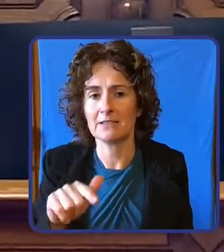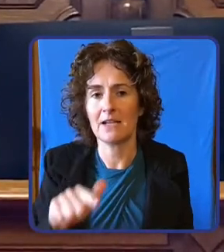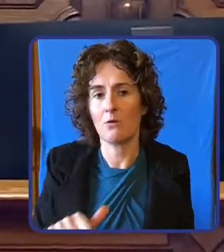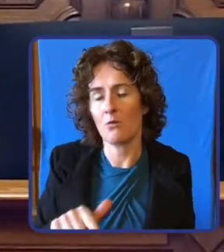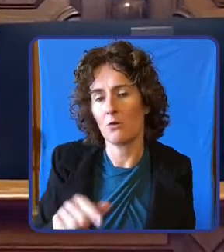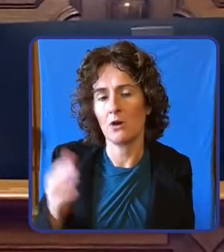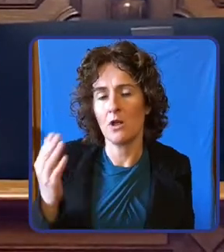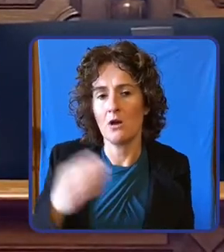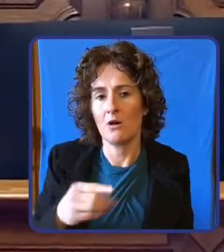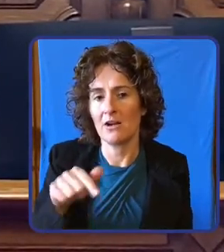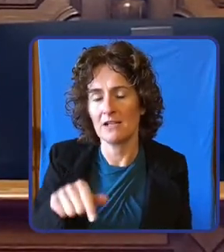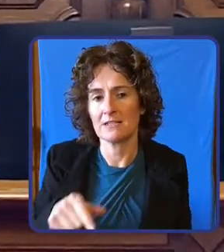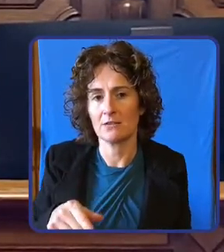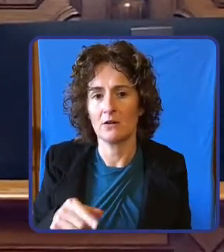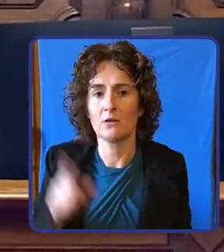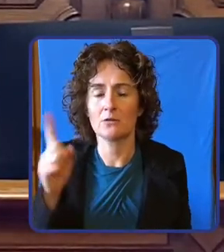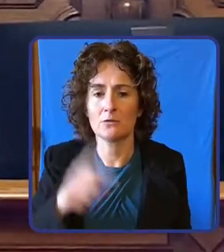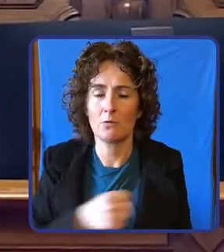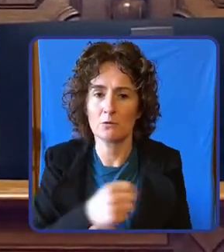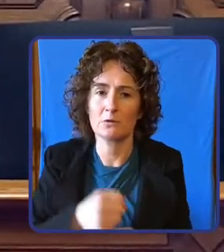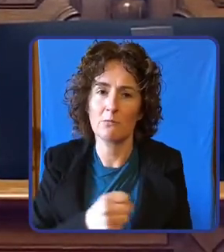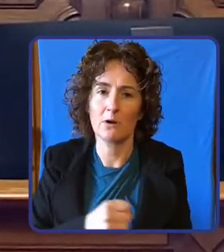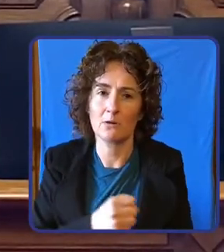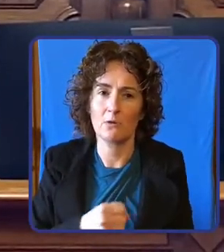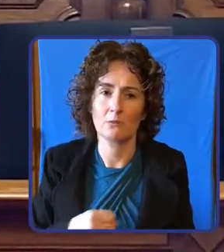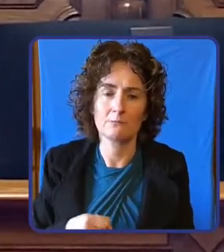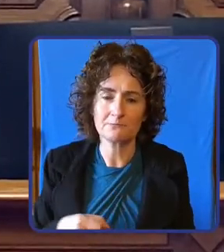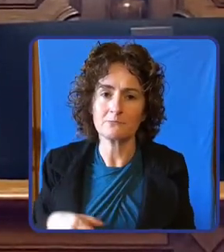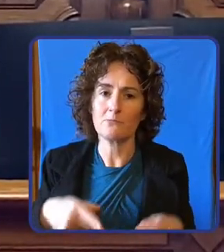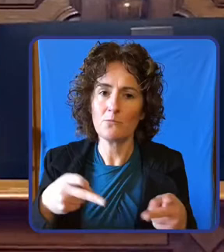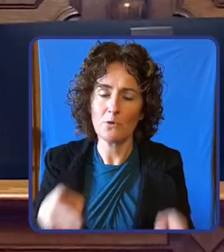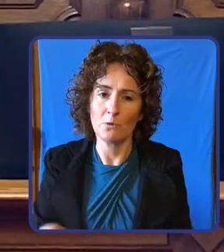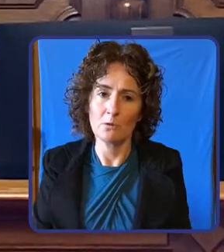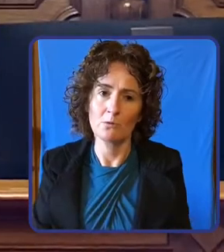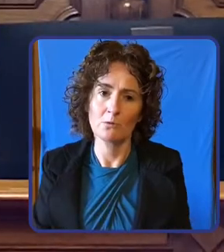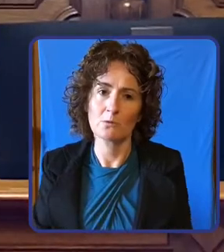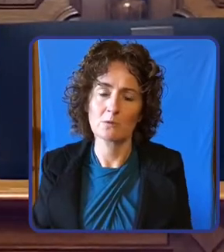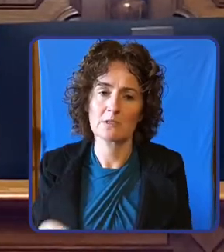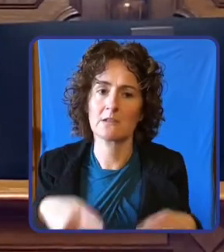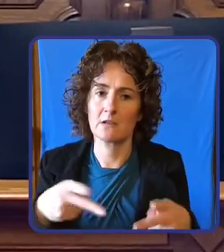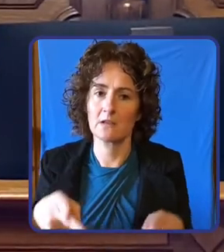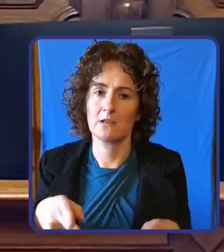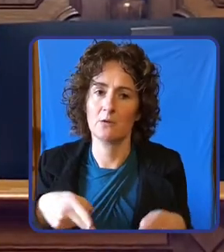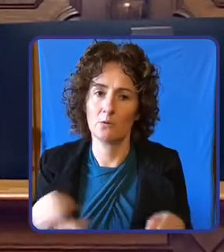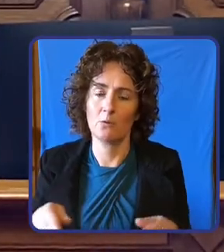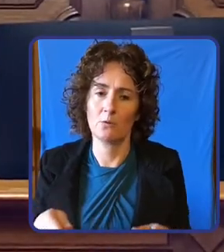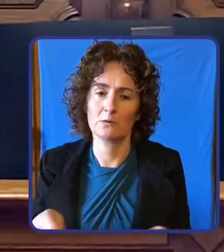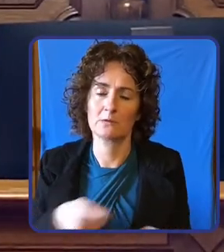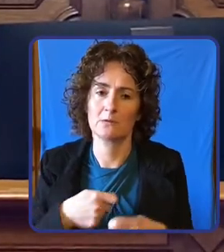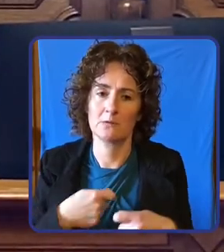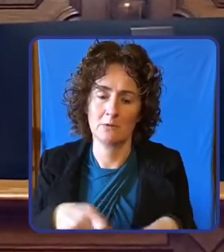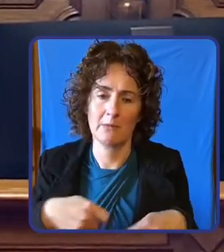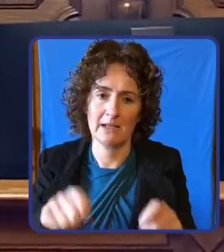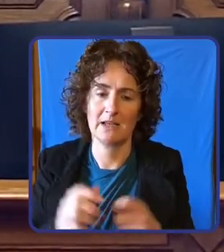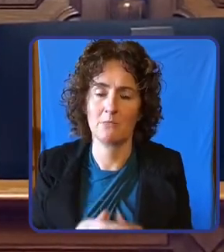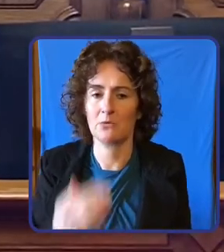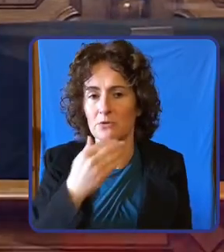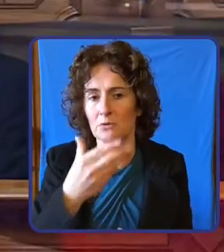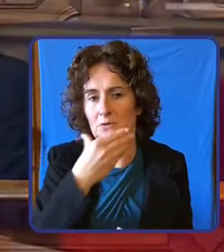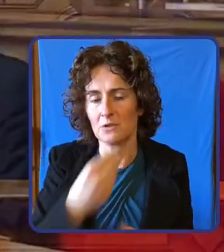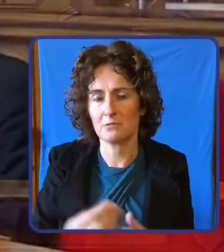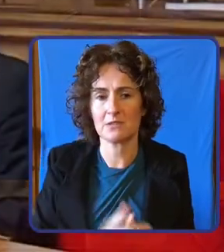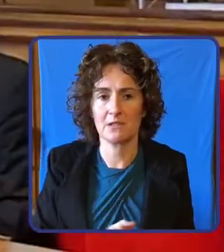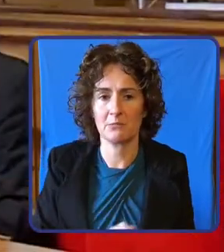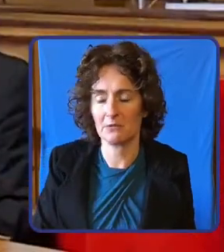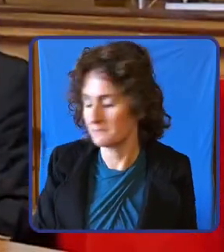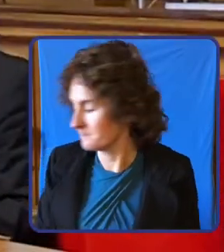hogyha megépül ez az út, úgyhogy szerintem ez a vásárhelyeknek nagyon fontos. Nem akadályozni, hanem segíteni kellene. Köszönöm szépen. Bálint Gabriella